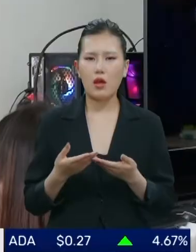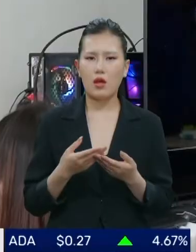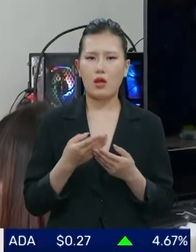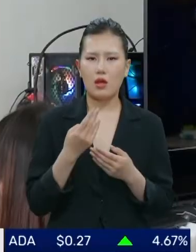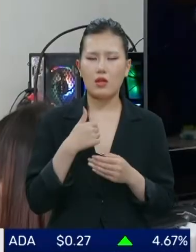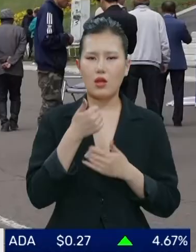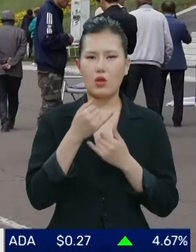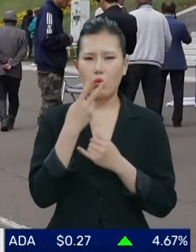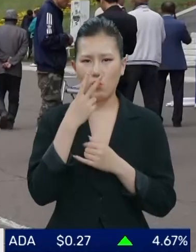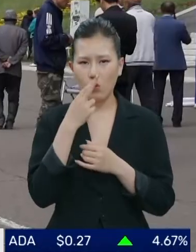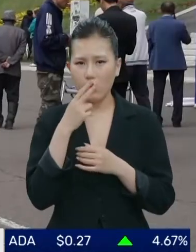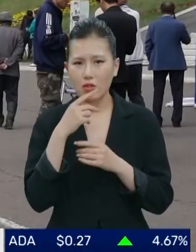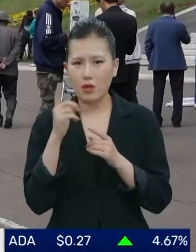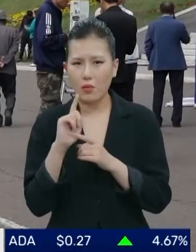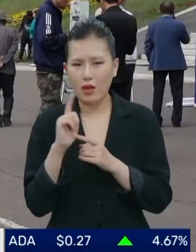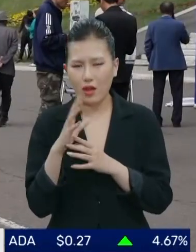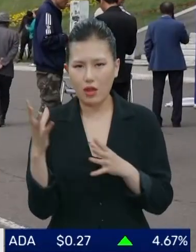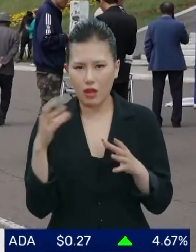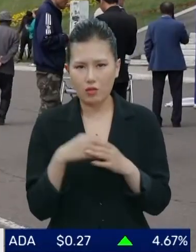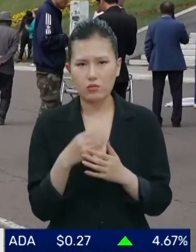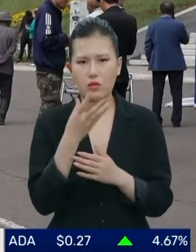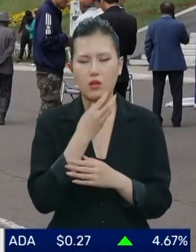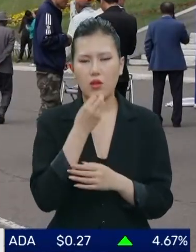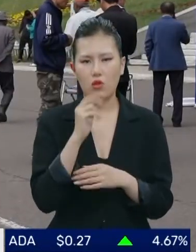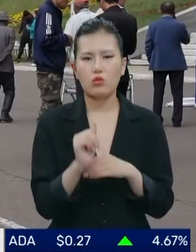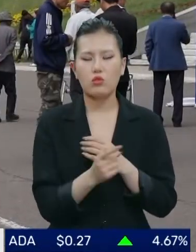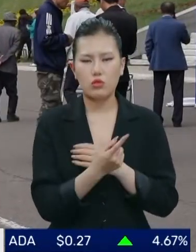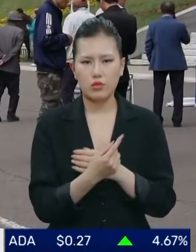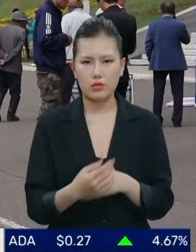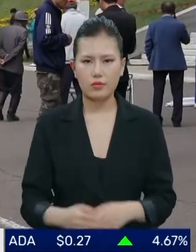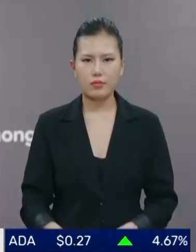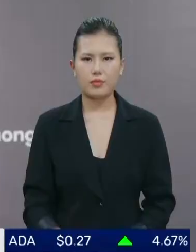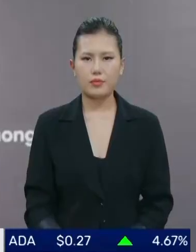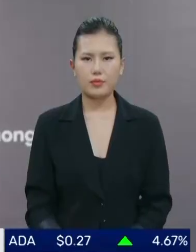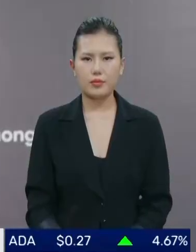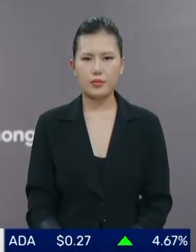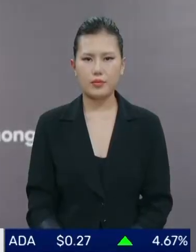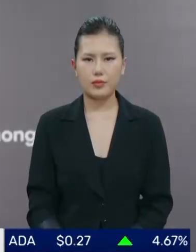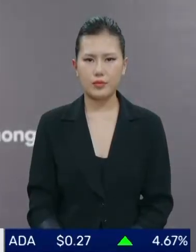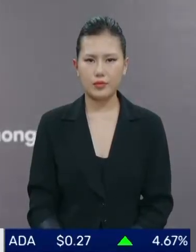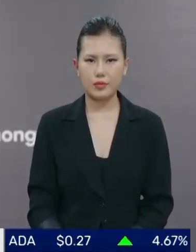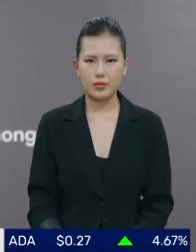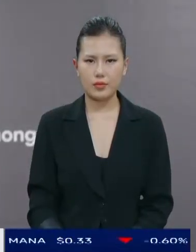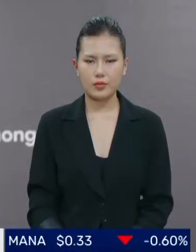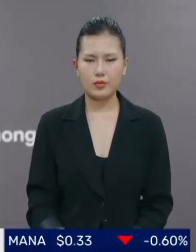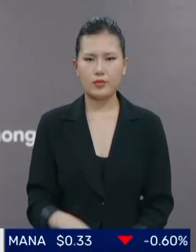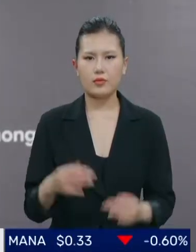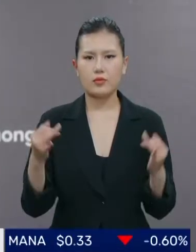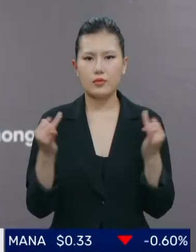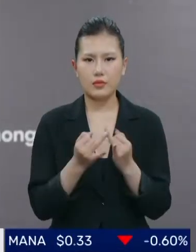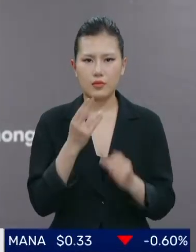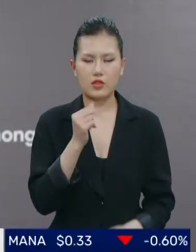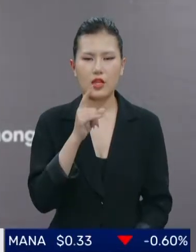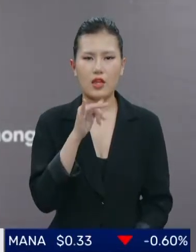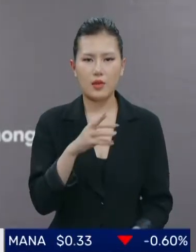үйлчилгээнүүдийг нэг дор шингээж чадсан гэдгээрээ онцлогтой байгаа маа. Түүнээс гадна энэ бол цахим эрдэнэт хөтөлбөрийн дөнгөж